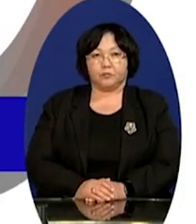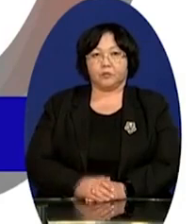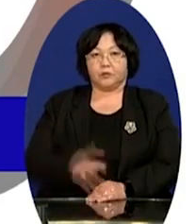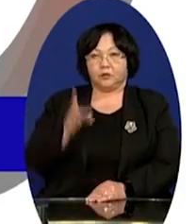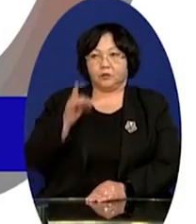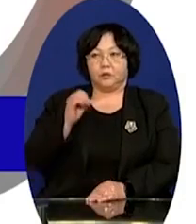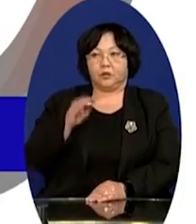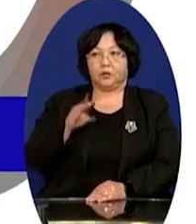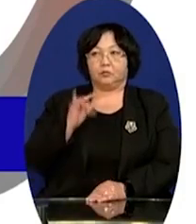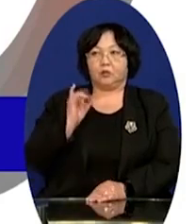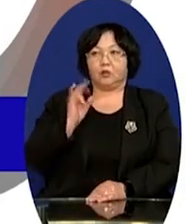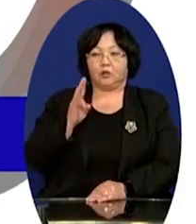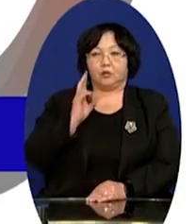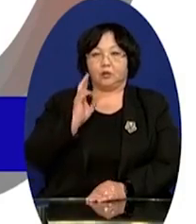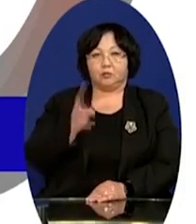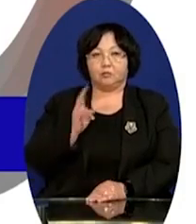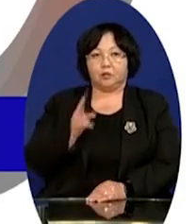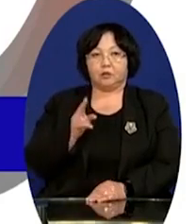Remicon компани